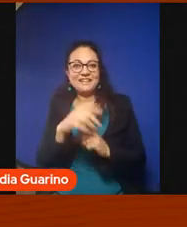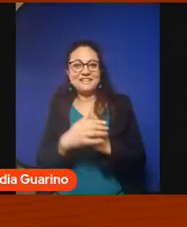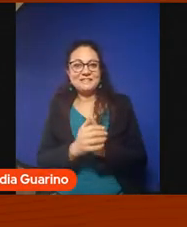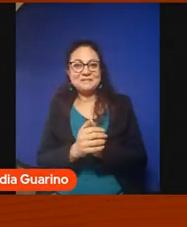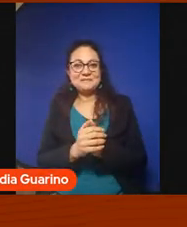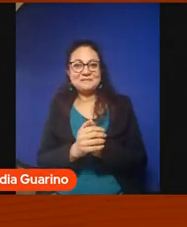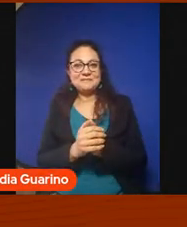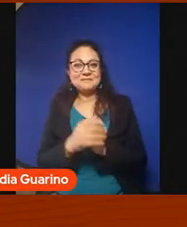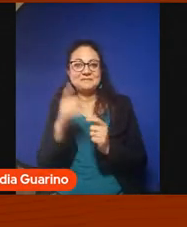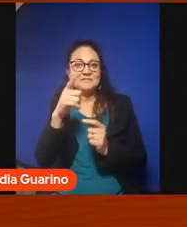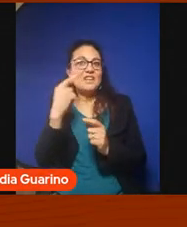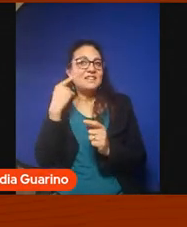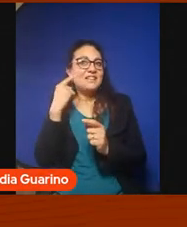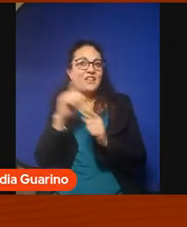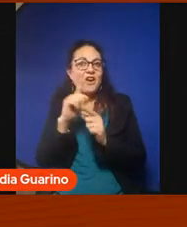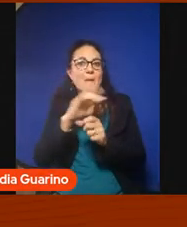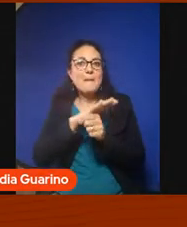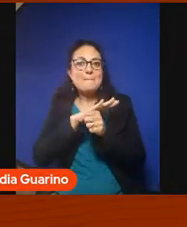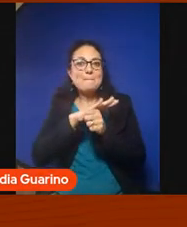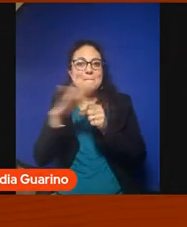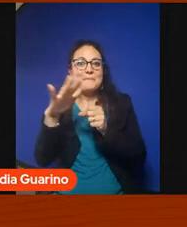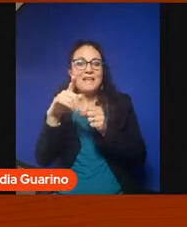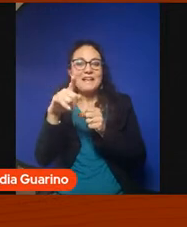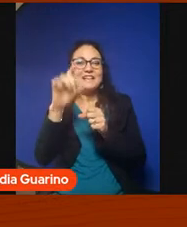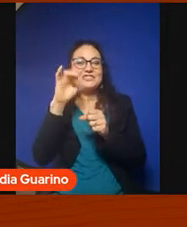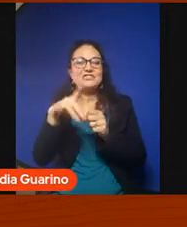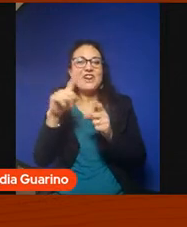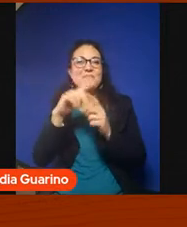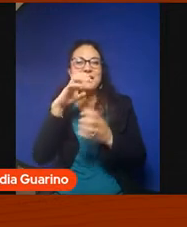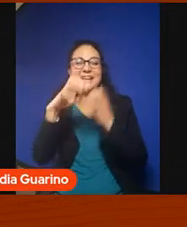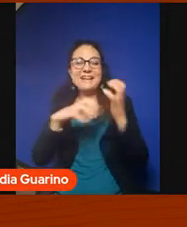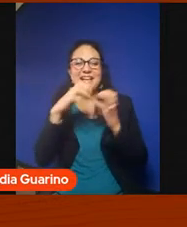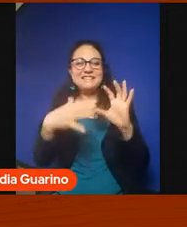sei nel pieno di una crisi congiunturale.